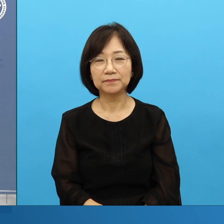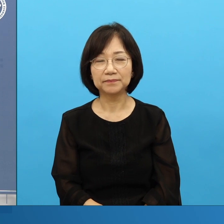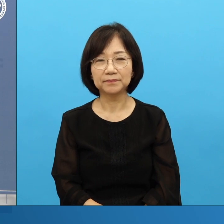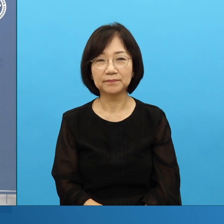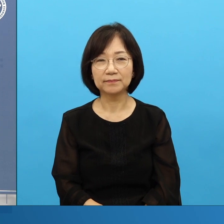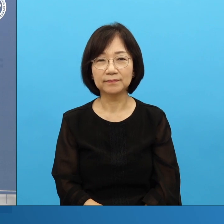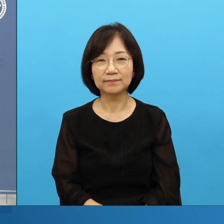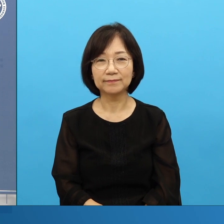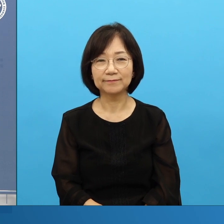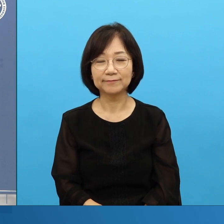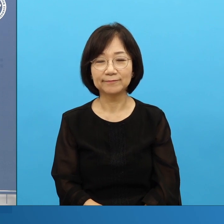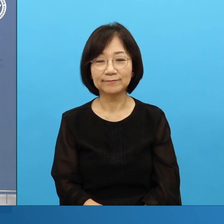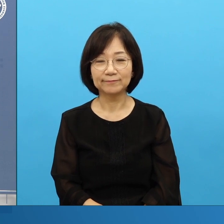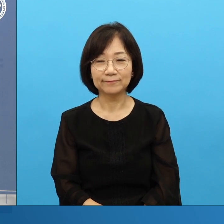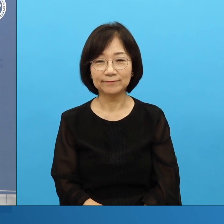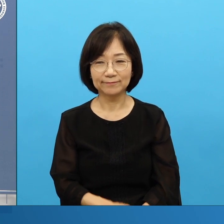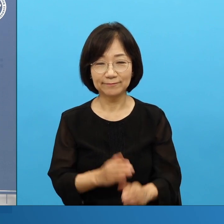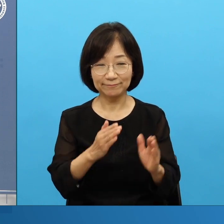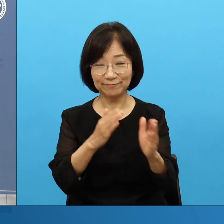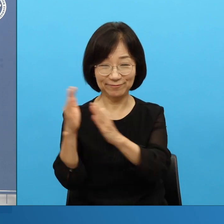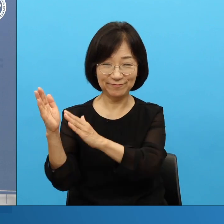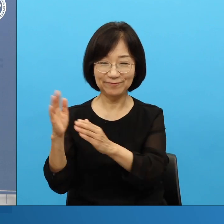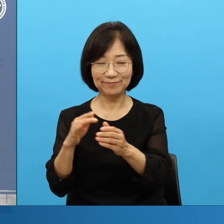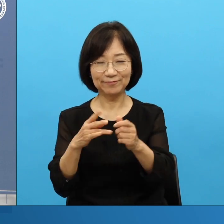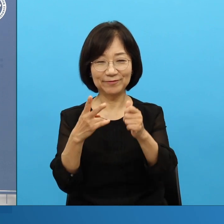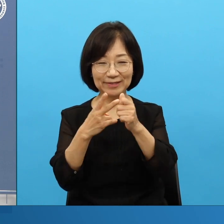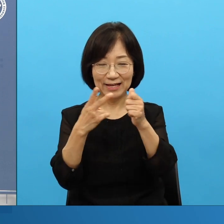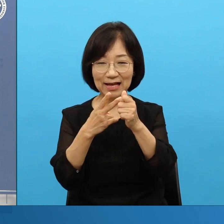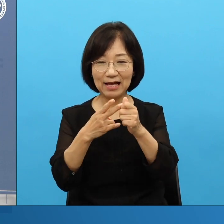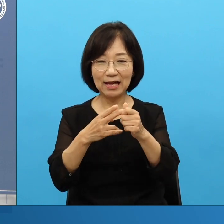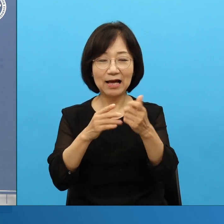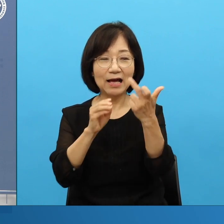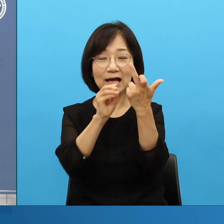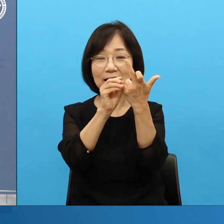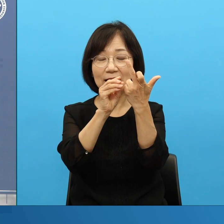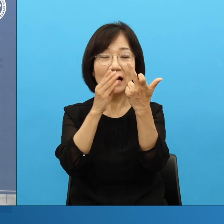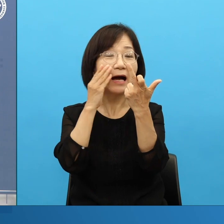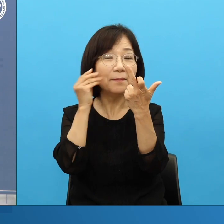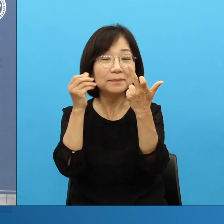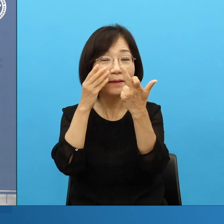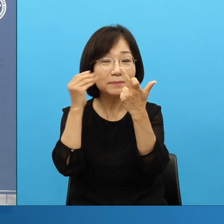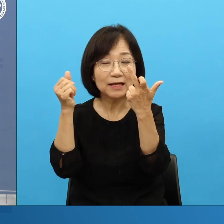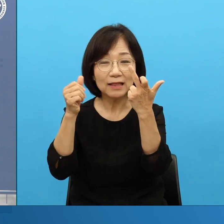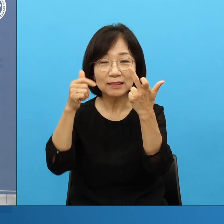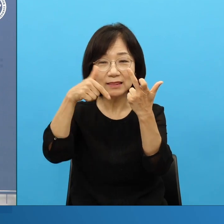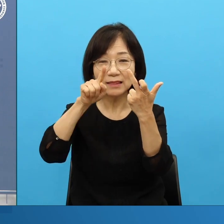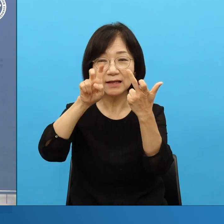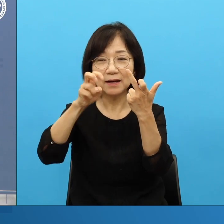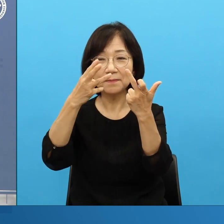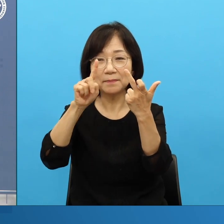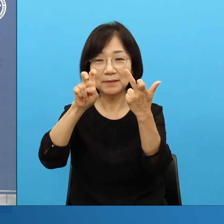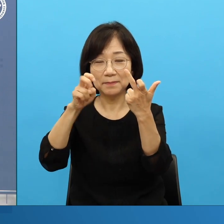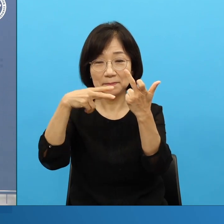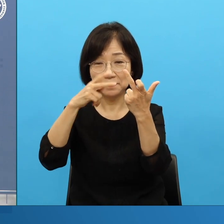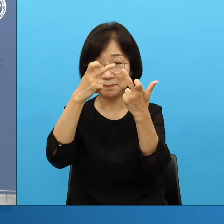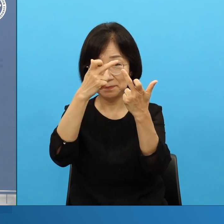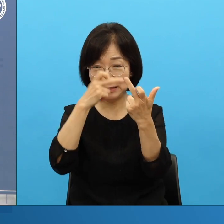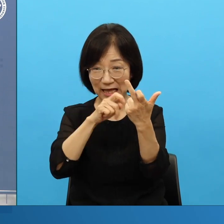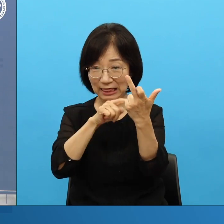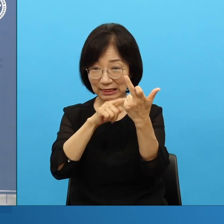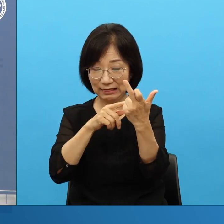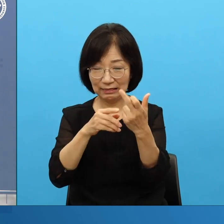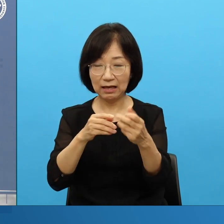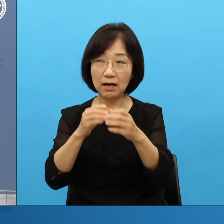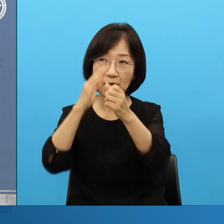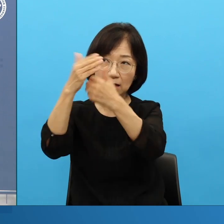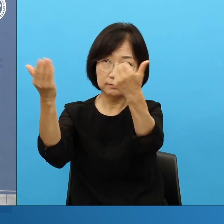감남산 미션이 뭔가 알은 겁니다. They knew the mission from the 그렇죠? Mount of Olives. Isn't that so? 하나님의 나라의 일이 뭔가 알은 겁니다. They knew the works that pertain